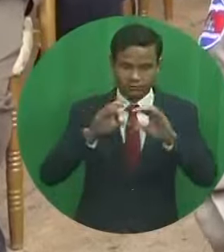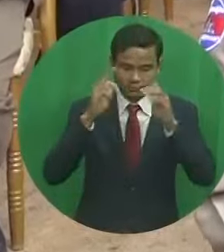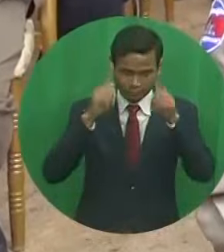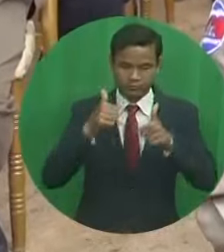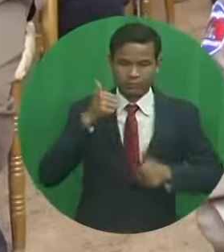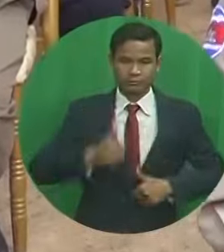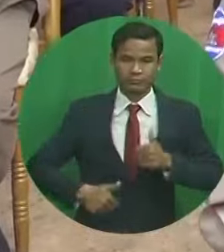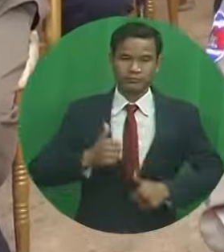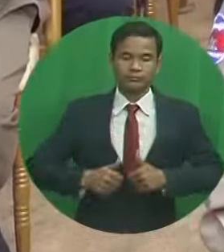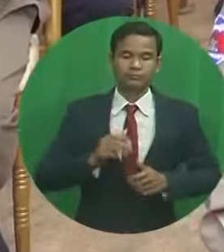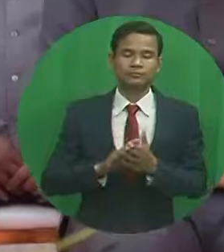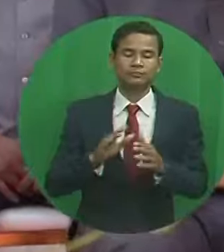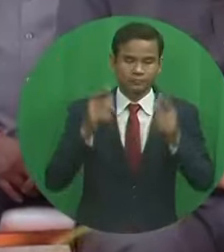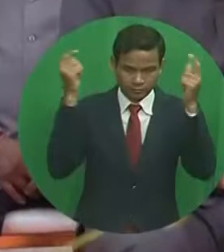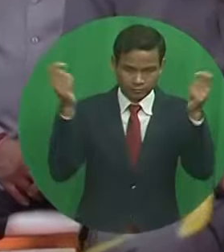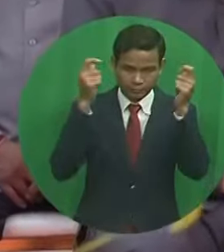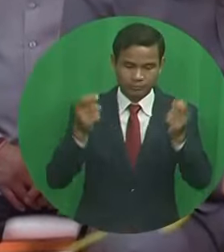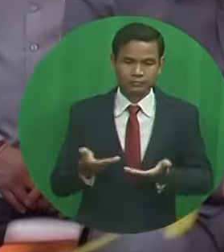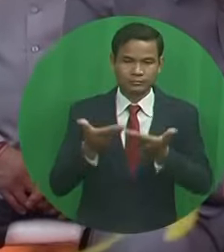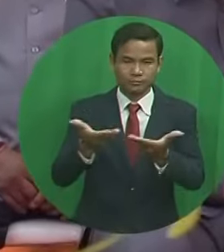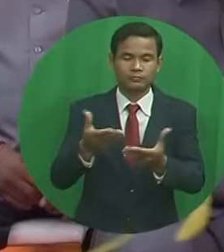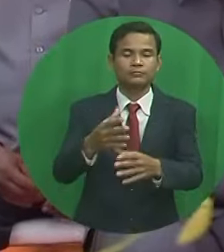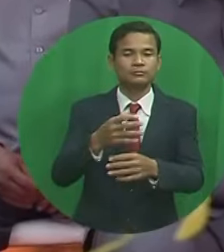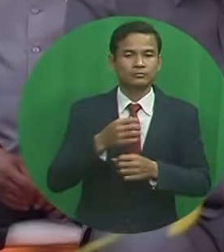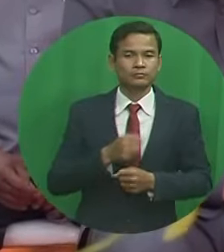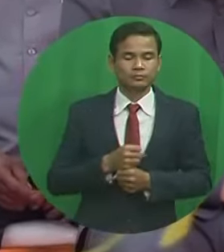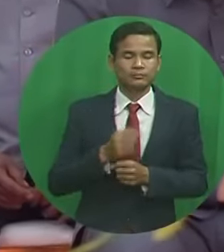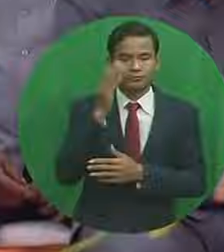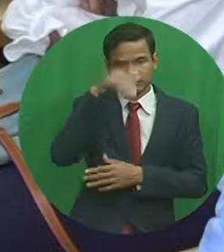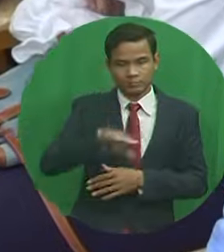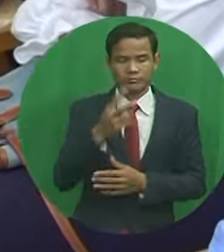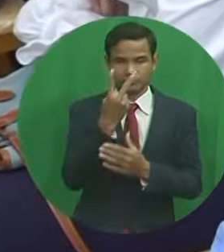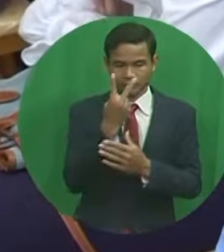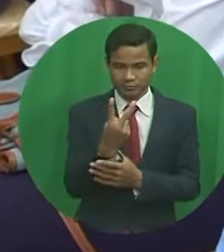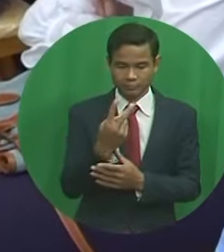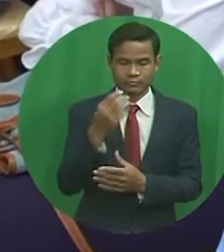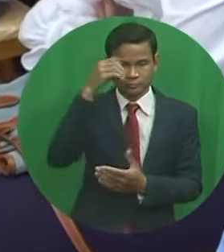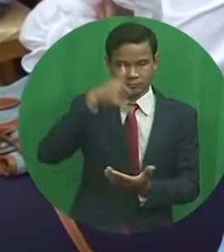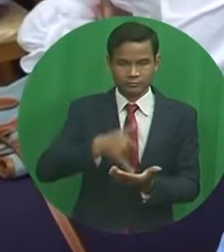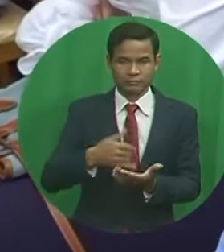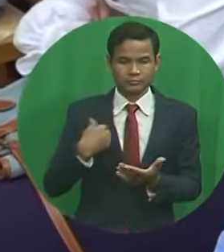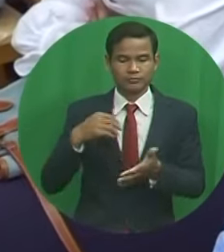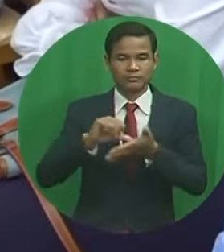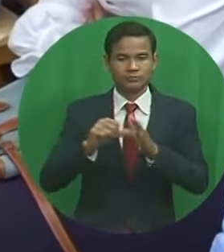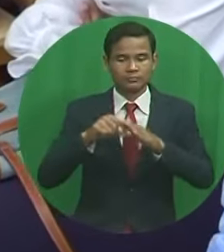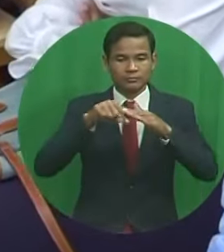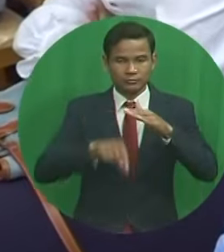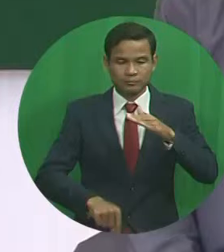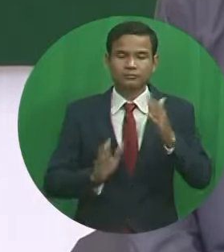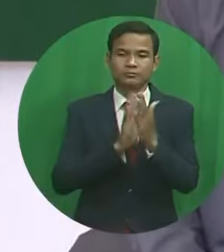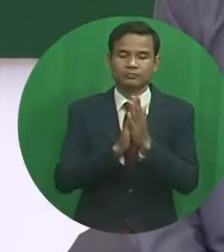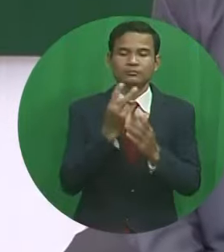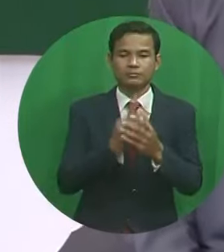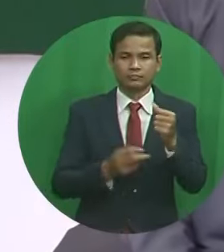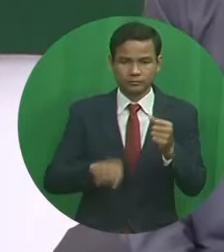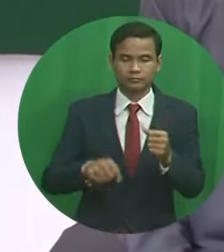ន្ត្រីបានមានប្រសាសន៍ថាពិធីប្រគល់ទទួលដំរីមួយគូថ្ងៃនេះគឺមានអត្តន័យជ្រាលជ្រៅនៃប្រទេសទាំងពីរហើយវត្តមាន